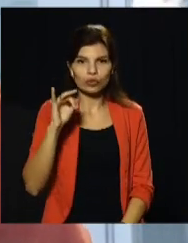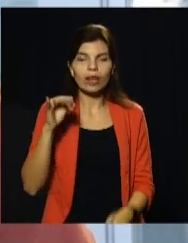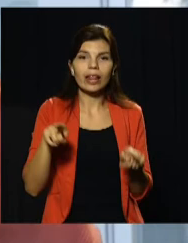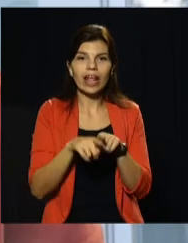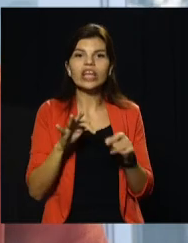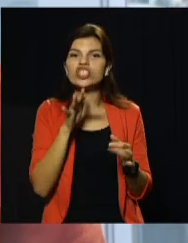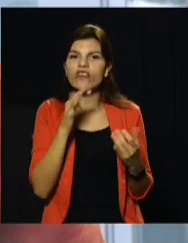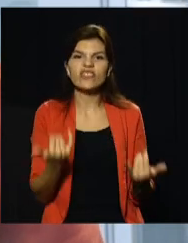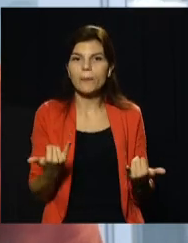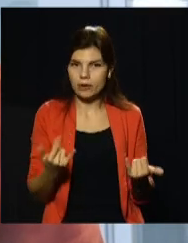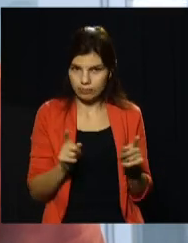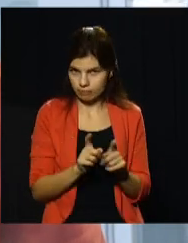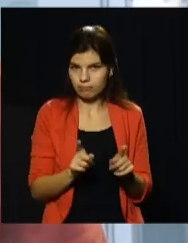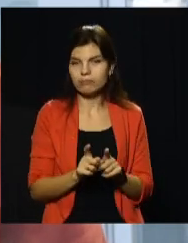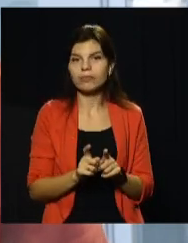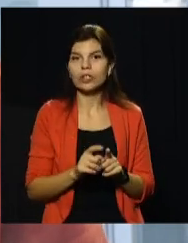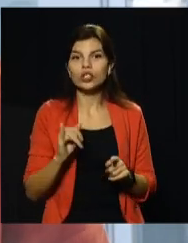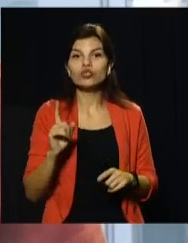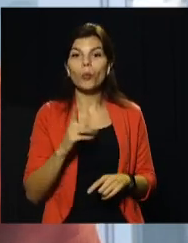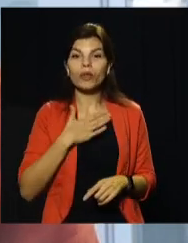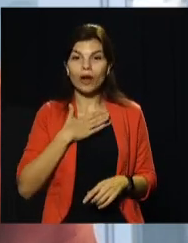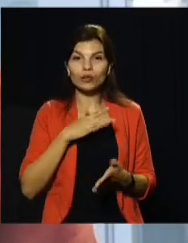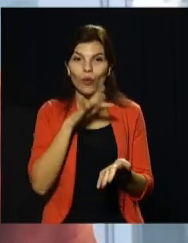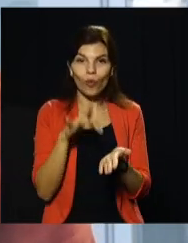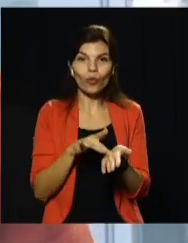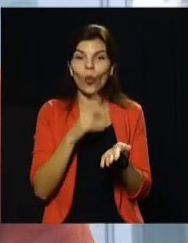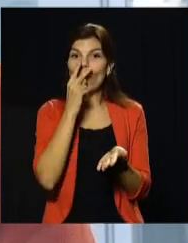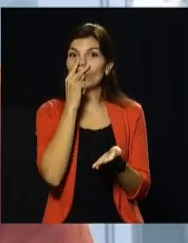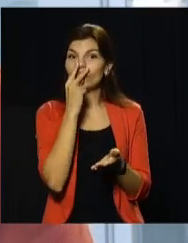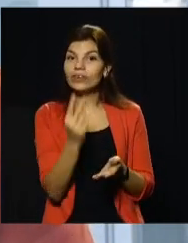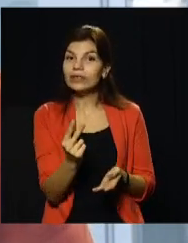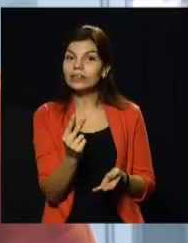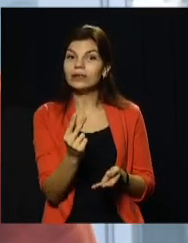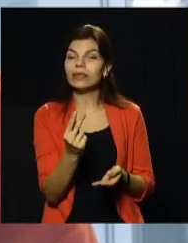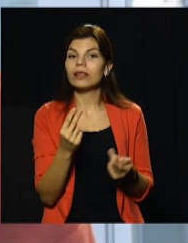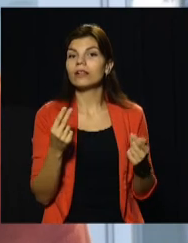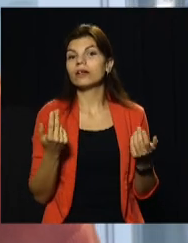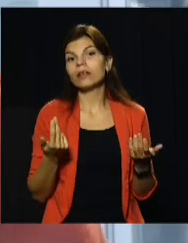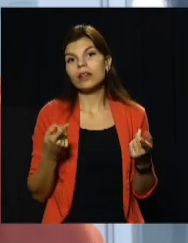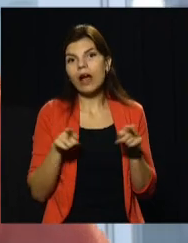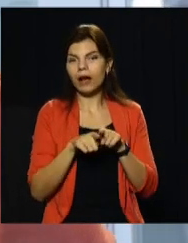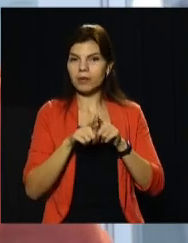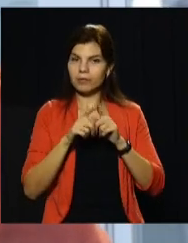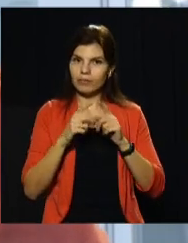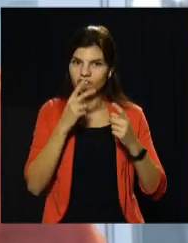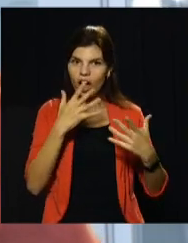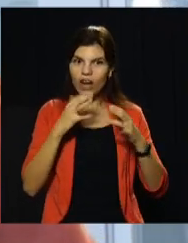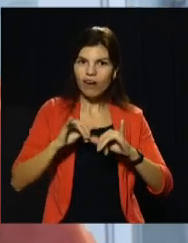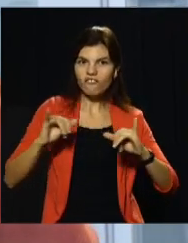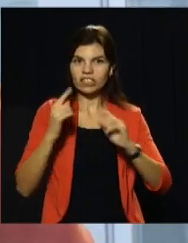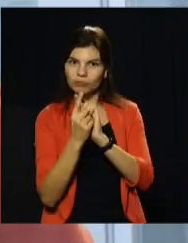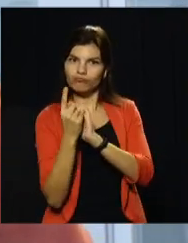так і сучасними, і щоб наш міст побачили таким динамічним,